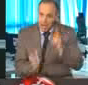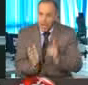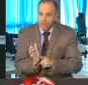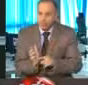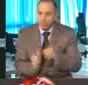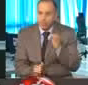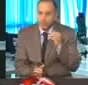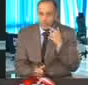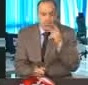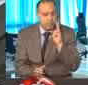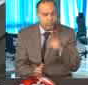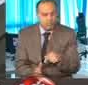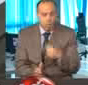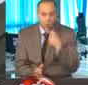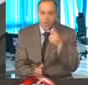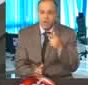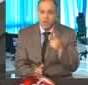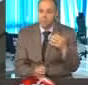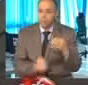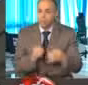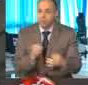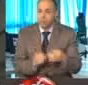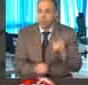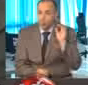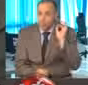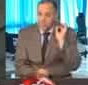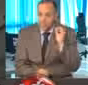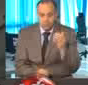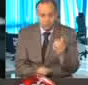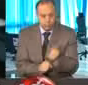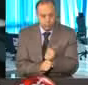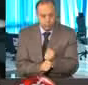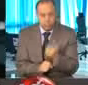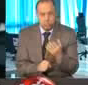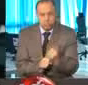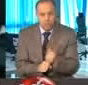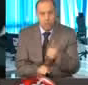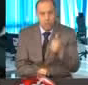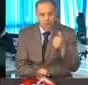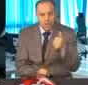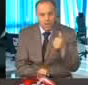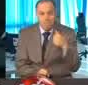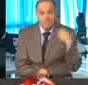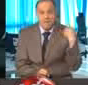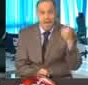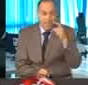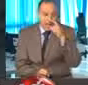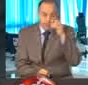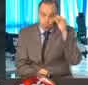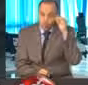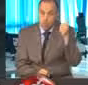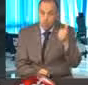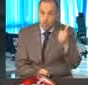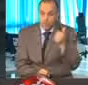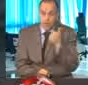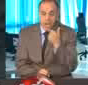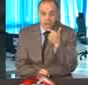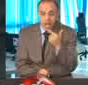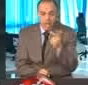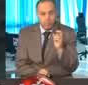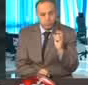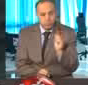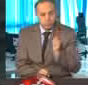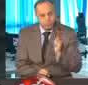بتونس تم الإقرار بأن السلك القضائي التونسي حقق مكاسب فريدة من نوعها بالعالم العربي ويتمتع بنوع